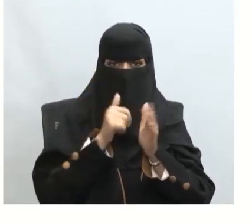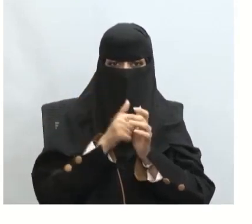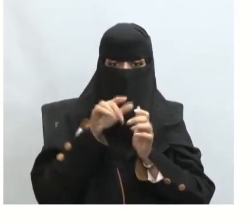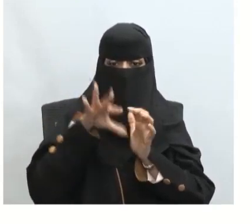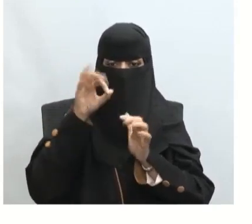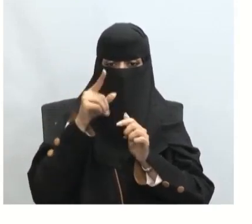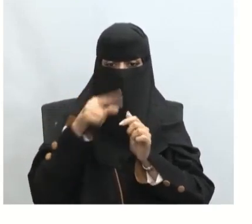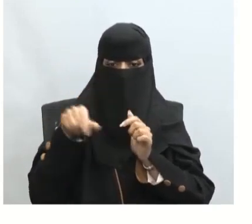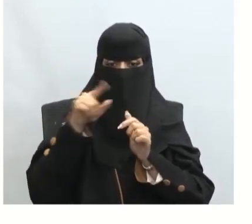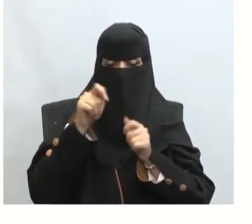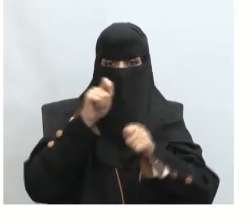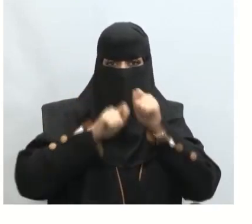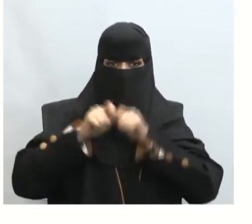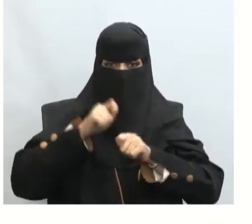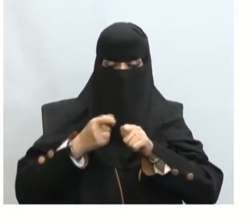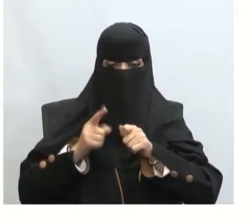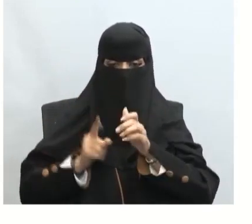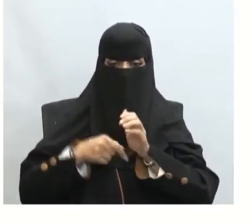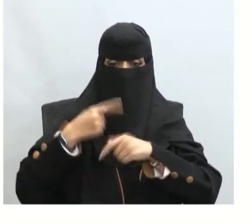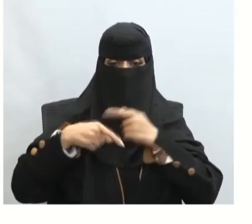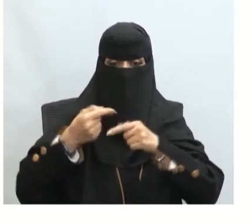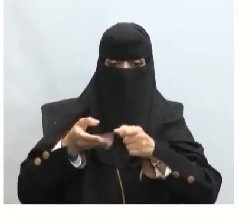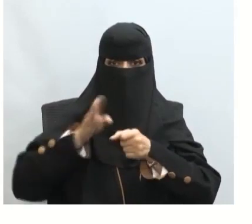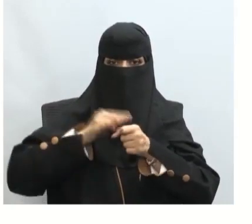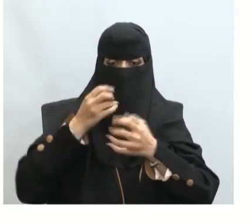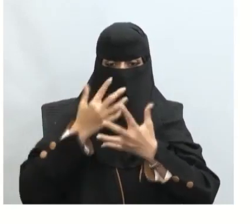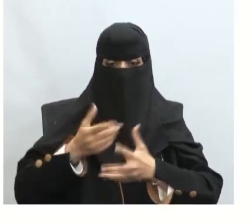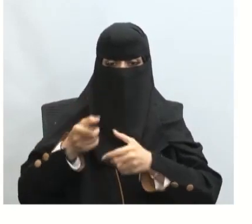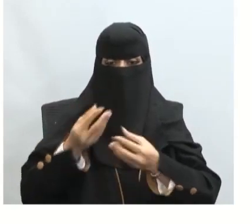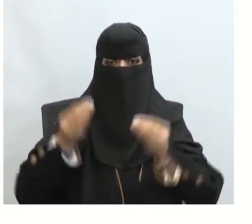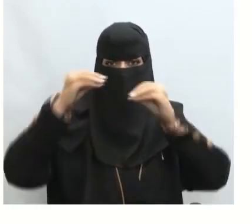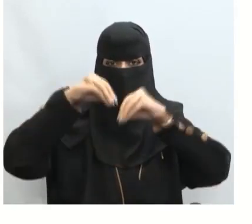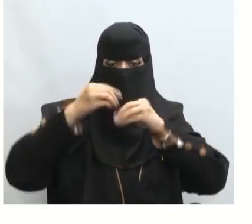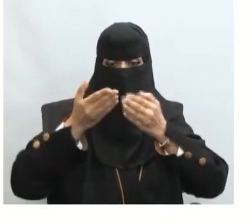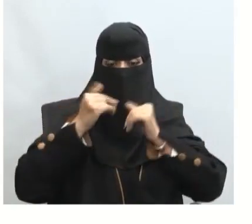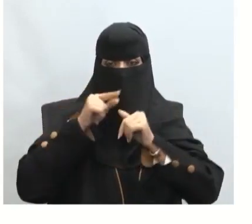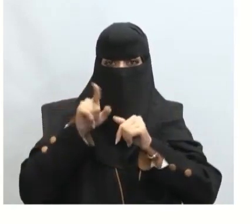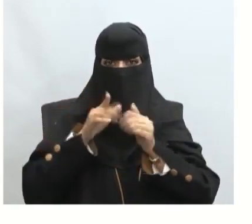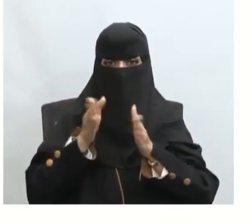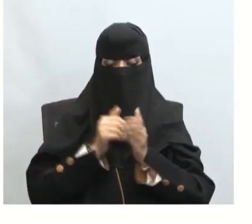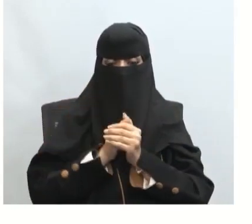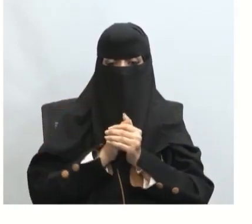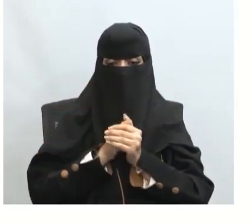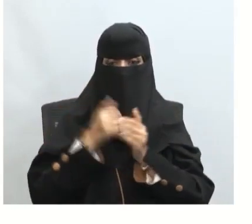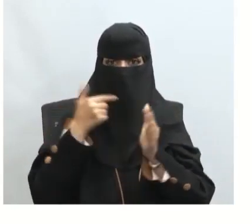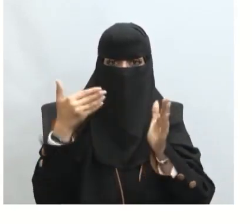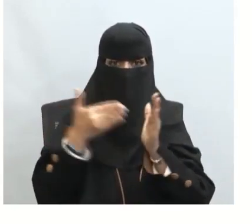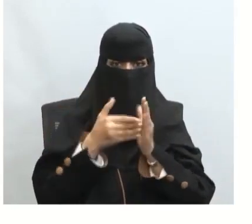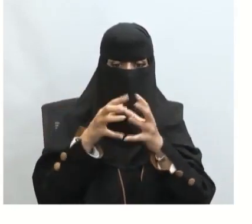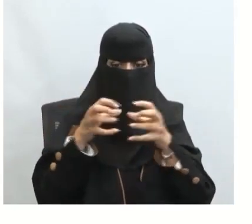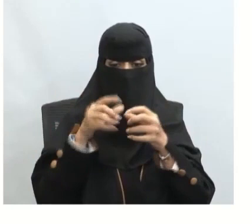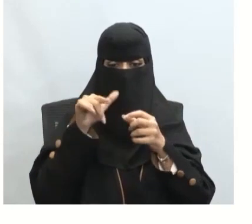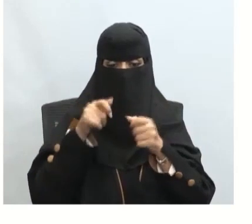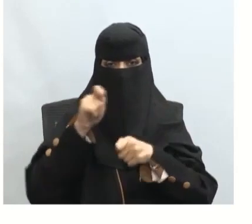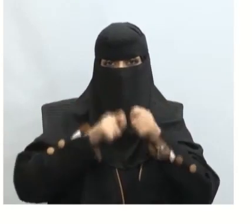النايلون عندنا اللي هو تكاثف بولي اكريل و نيتريل اضافه بولي يور ايثان وهو اخر شيء شرحناه